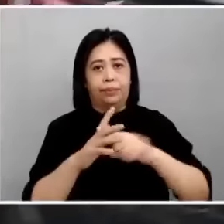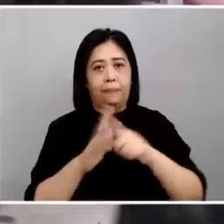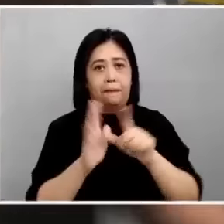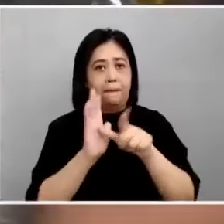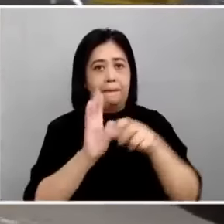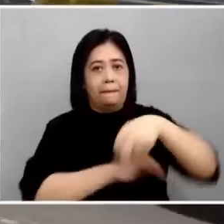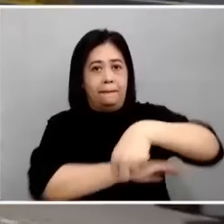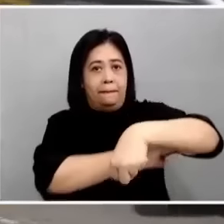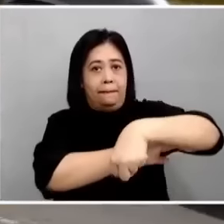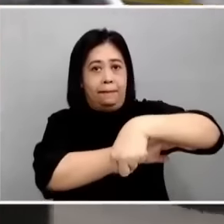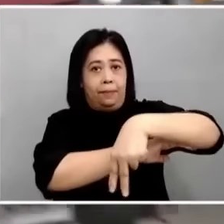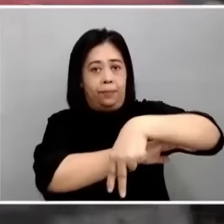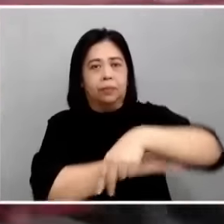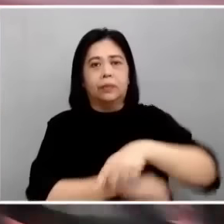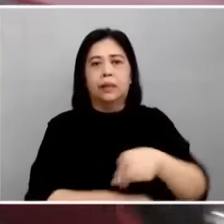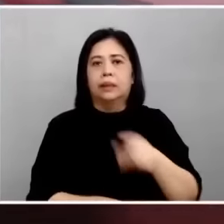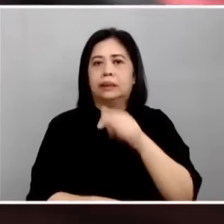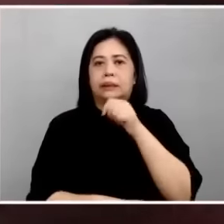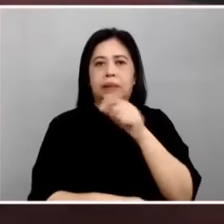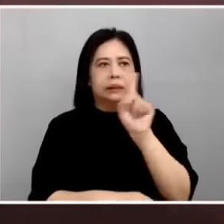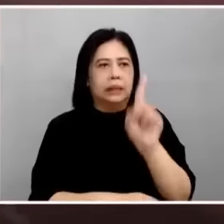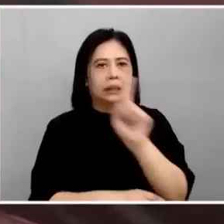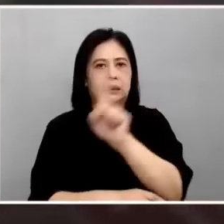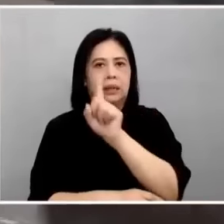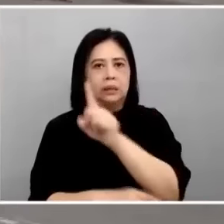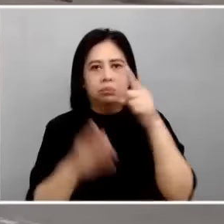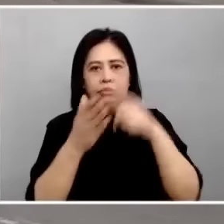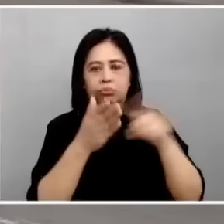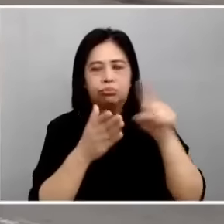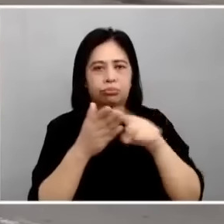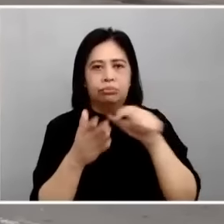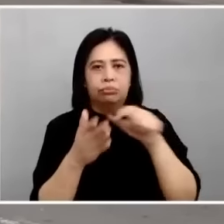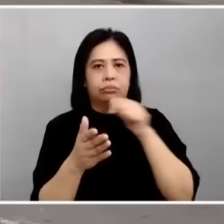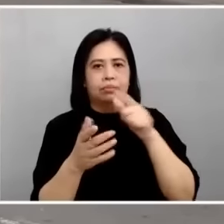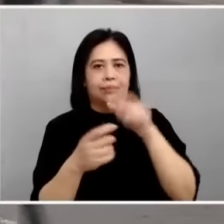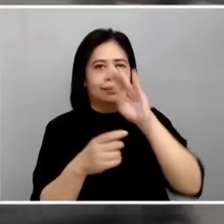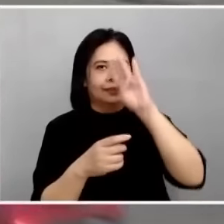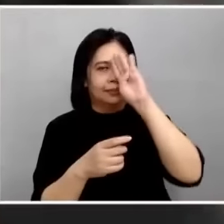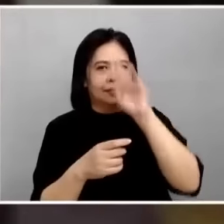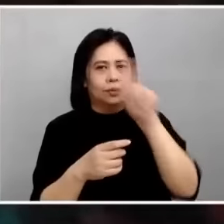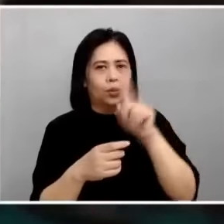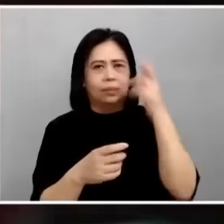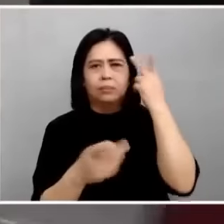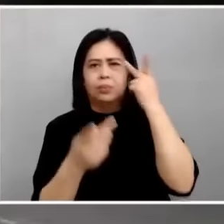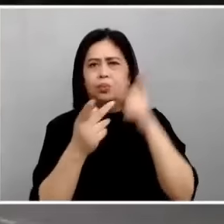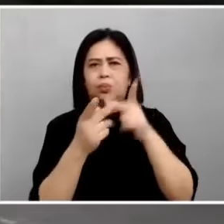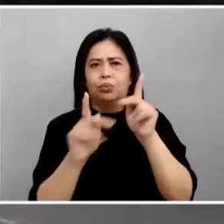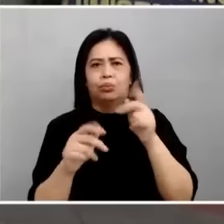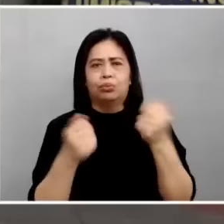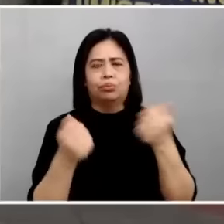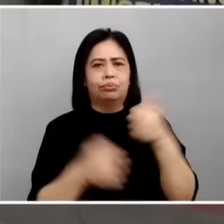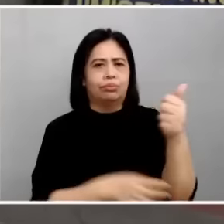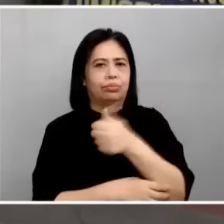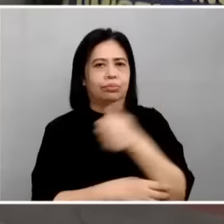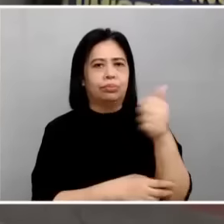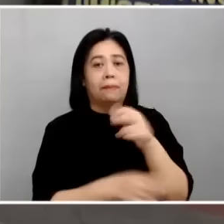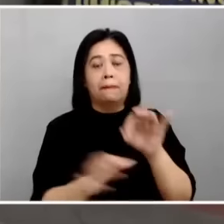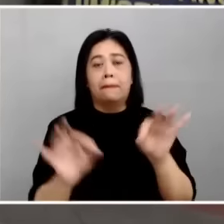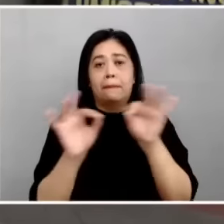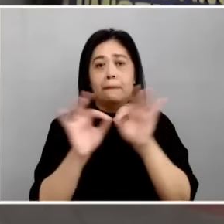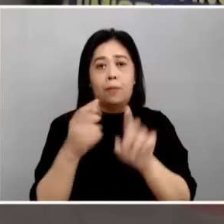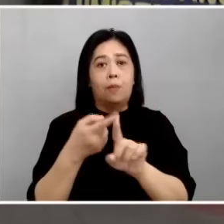hating gabi, hindi iniisa-isang inaalam sa checkpoints ng Cavite ang sadya ng mga tao at motorista, basta't